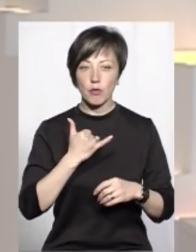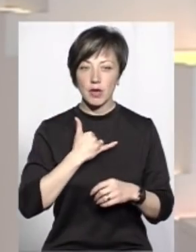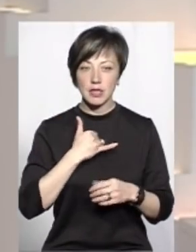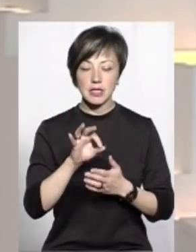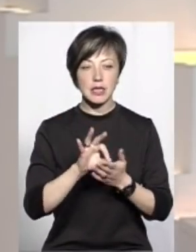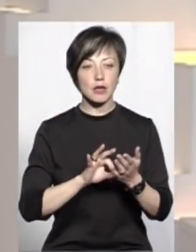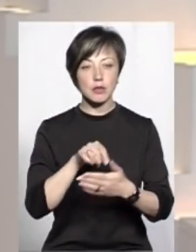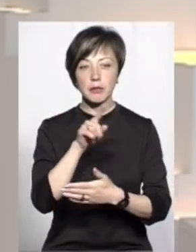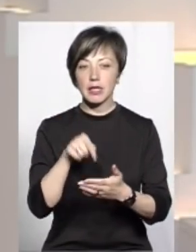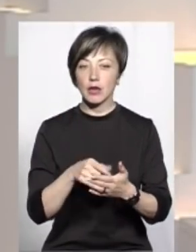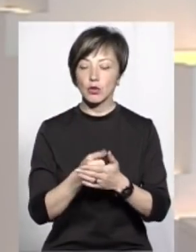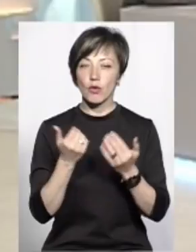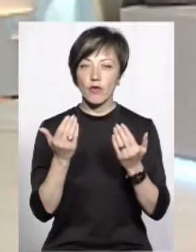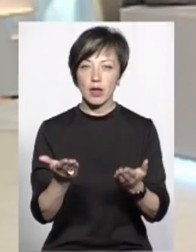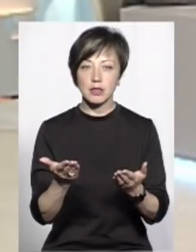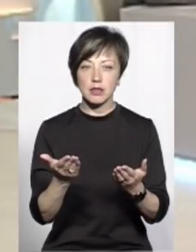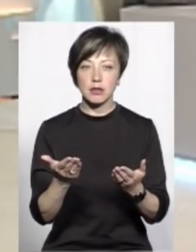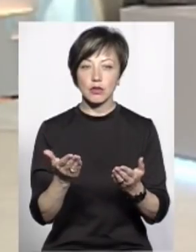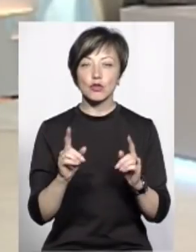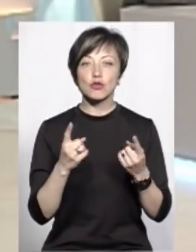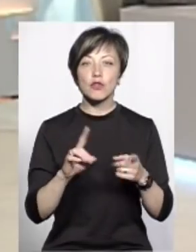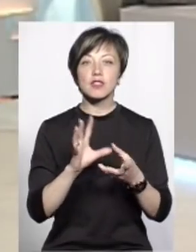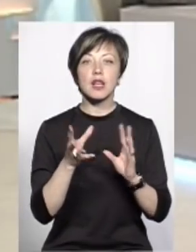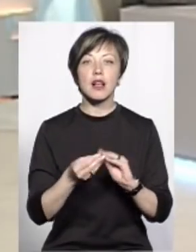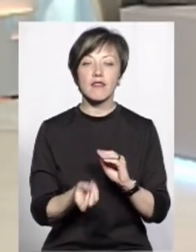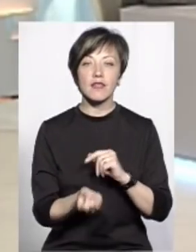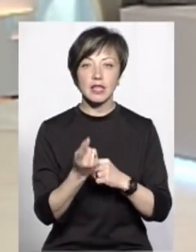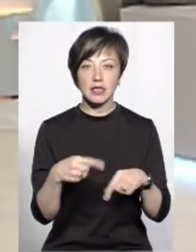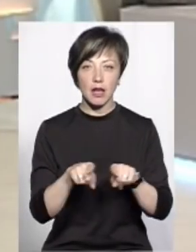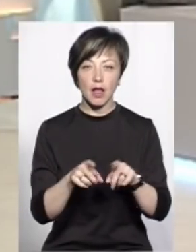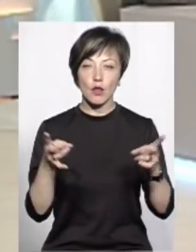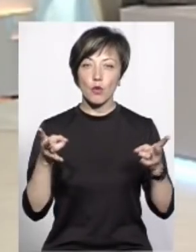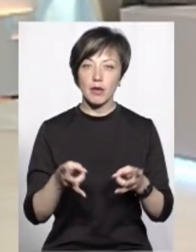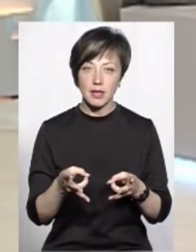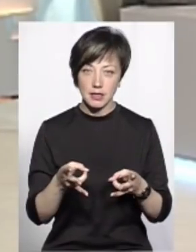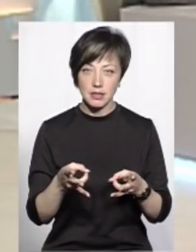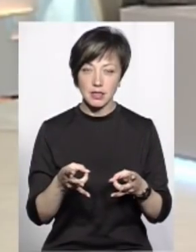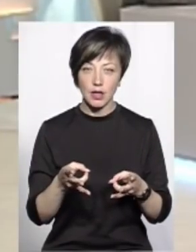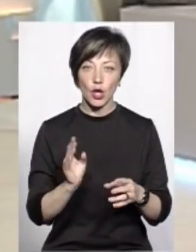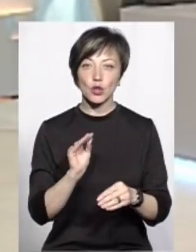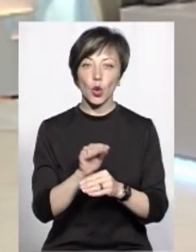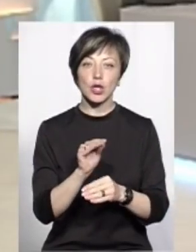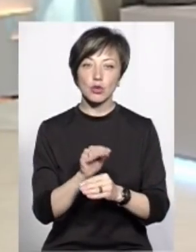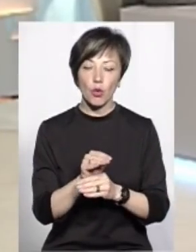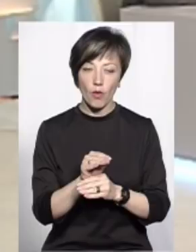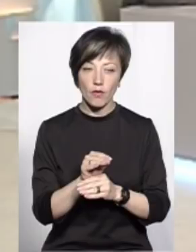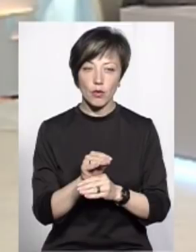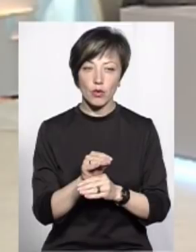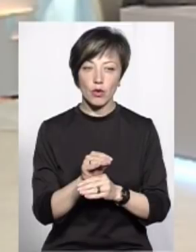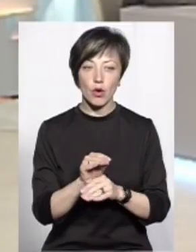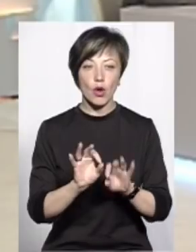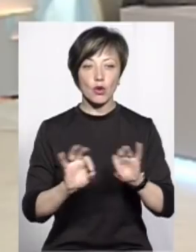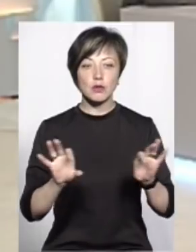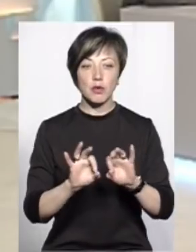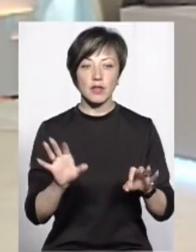зразу запитання до вас, пані Валентино, а чому взагалі виникла така необхідність додатково розповідати